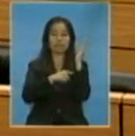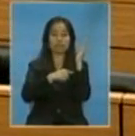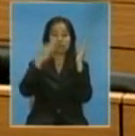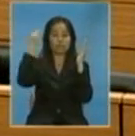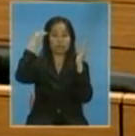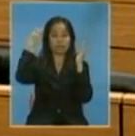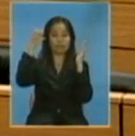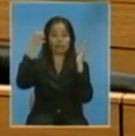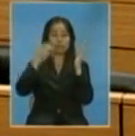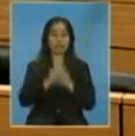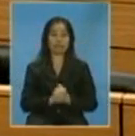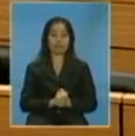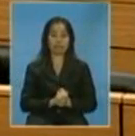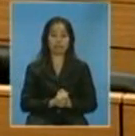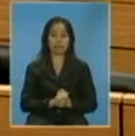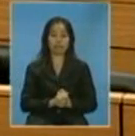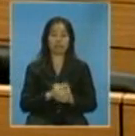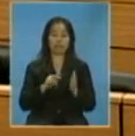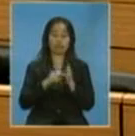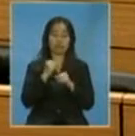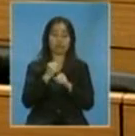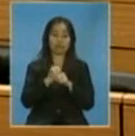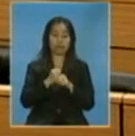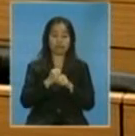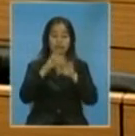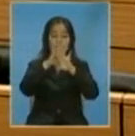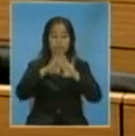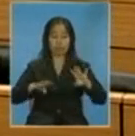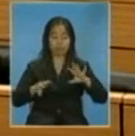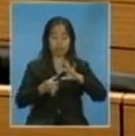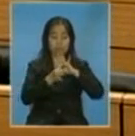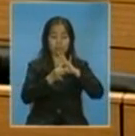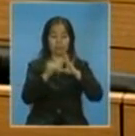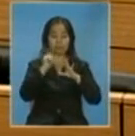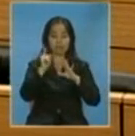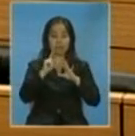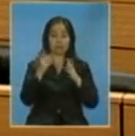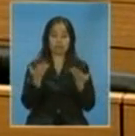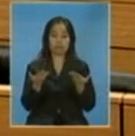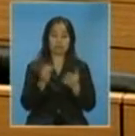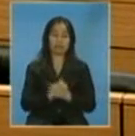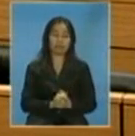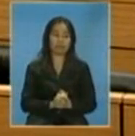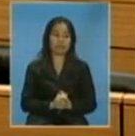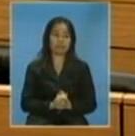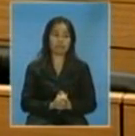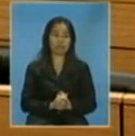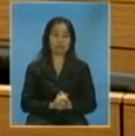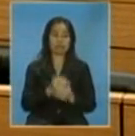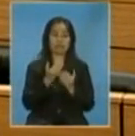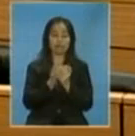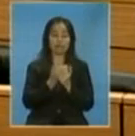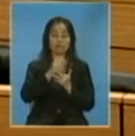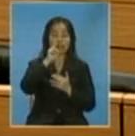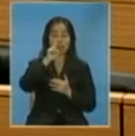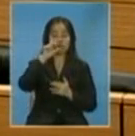เพราะในยุทธศาสตร์ที่วางเชื่อมอาเซียนทั้งหมดก็ปิดบัญชีครับยุทธศาสตร์ท่านปิดไม่มิดฮะเงินตั้งไว้2ล้านล้